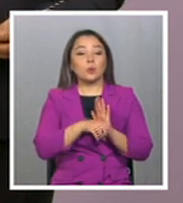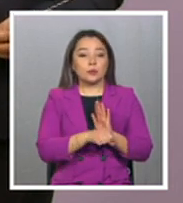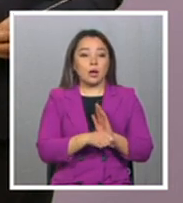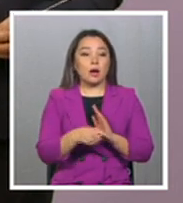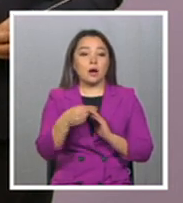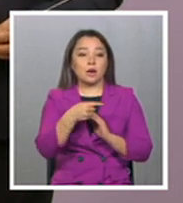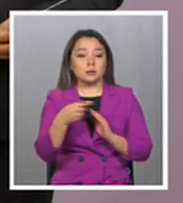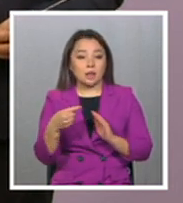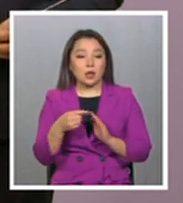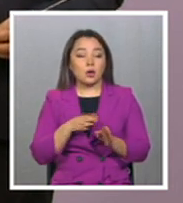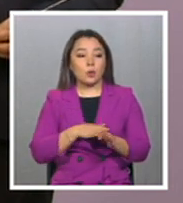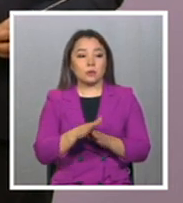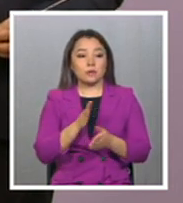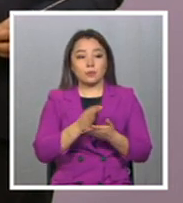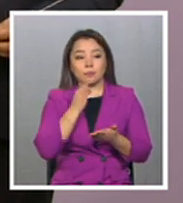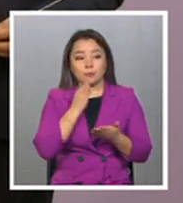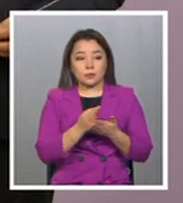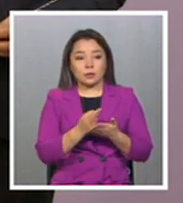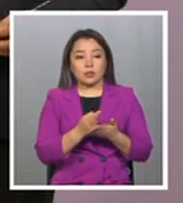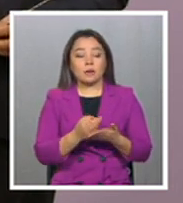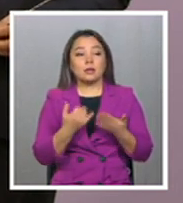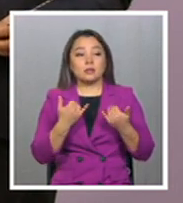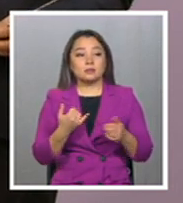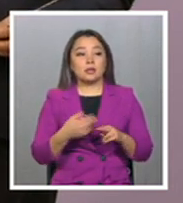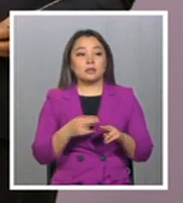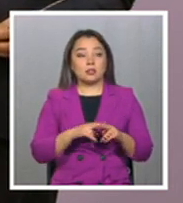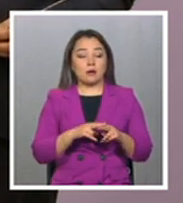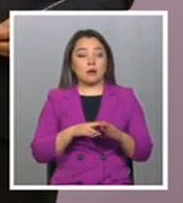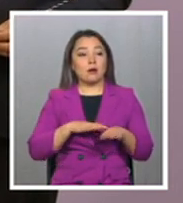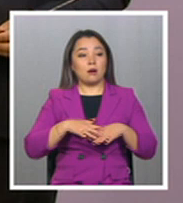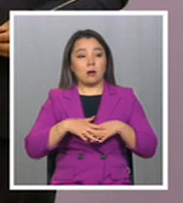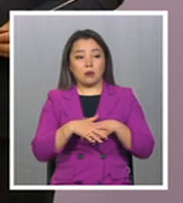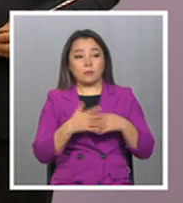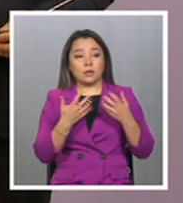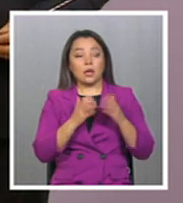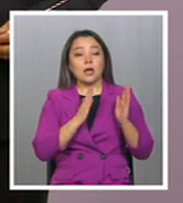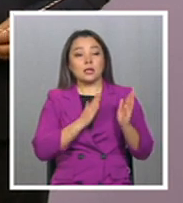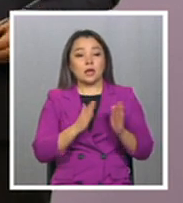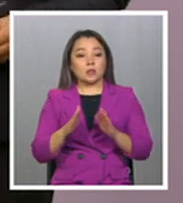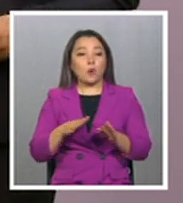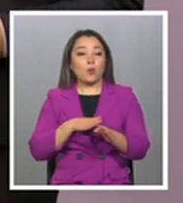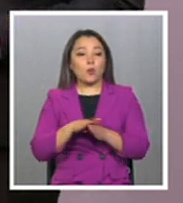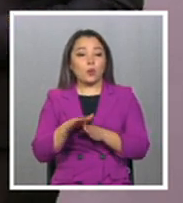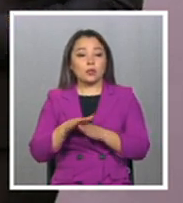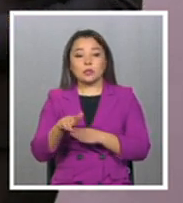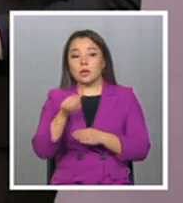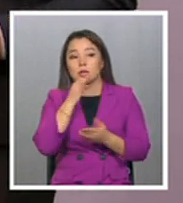азайту амал орындалады. Енді бұл амалдарды ретімен орындайық.